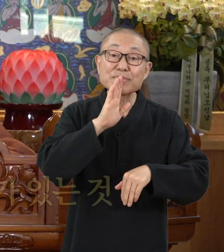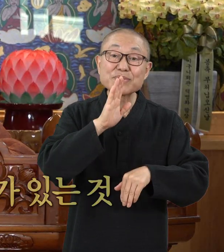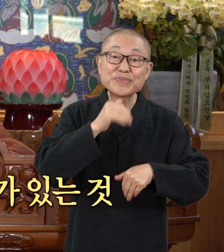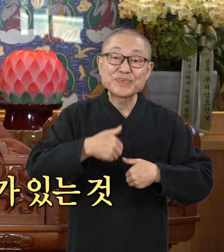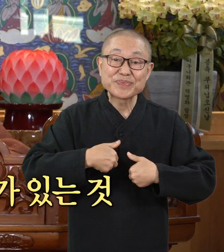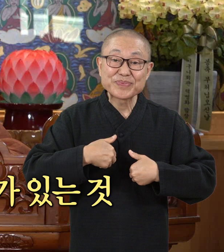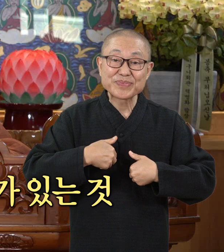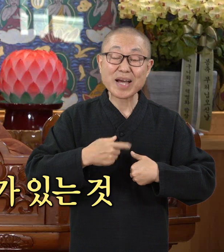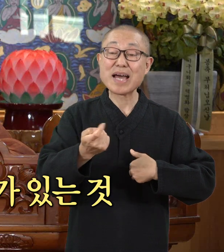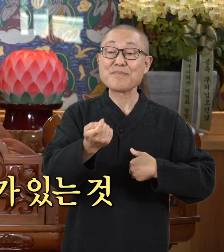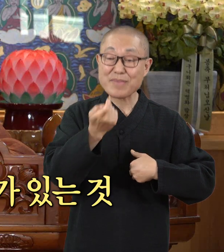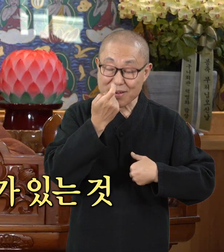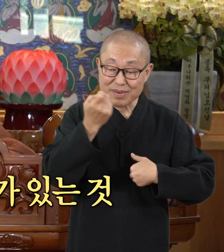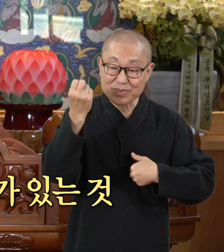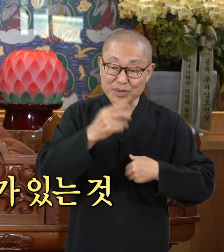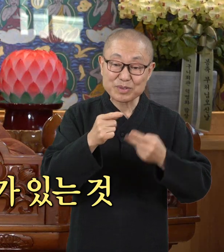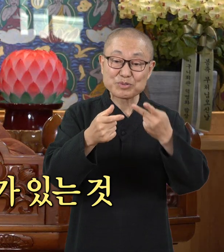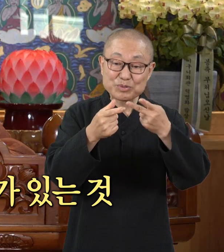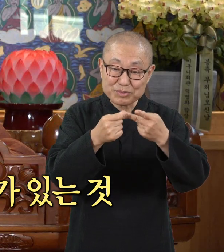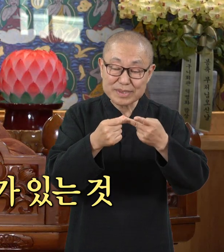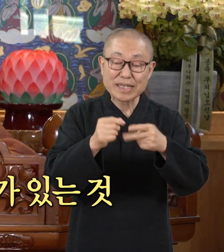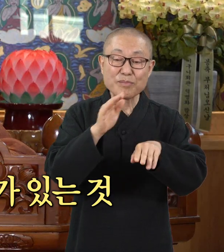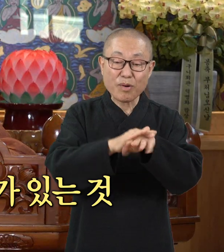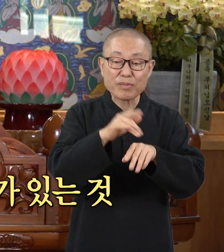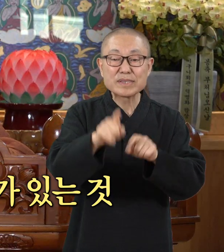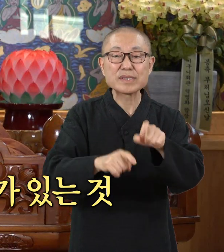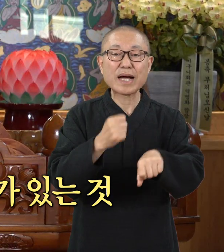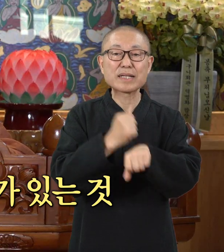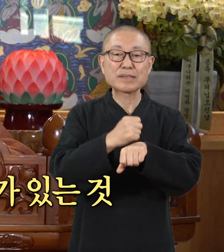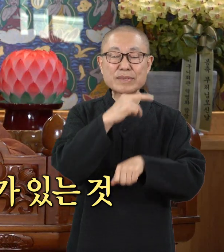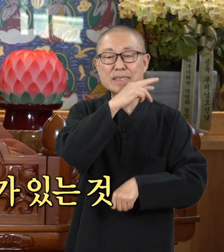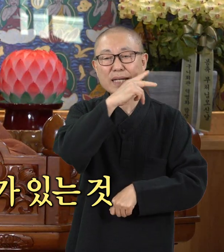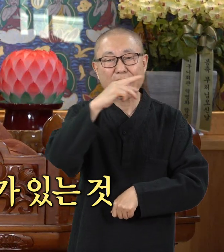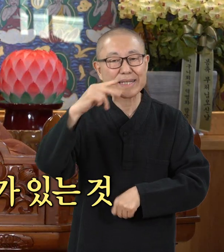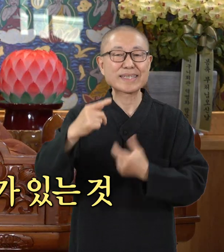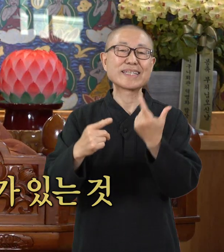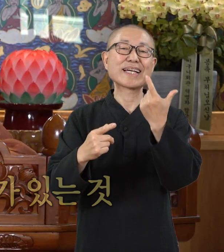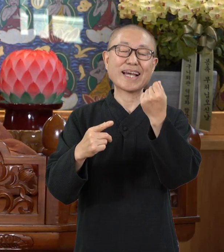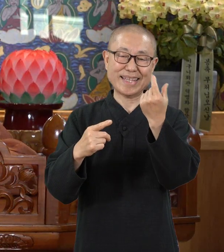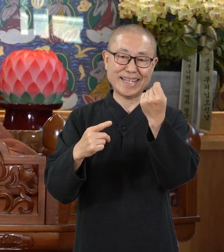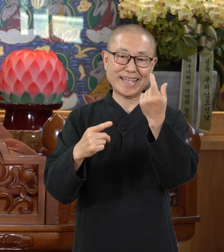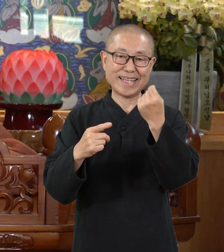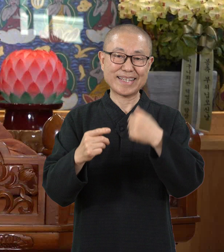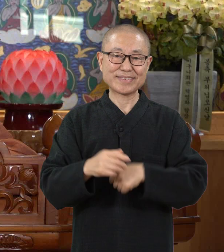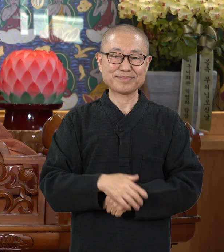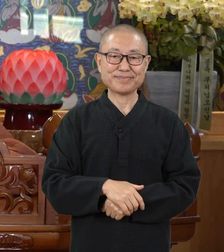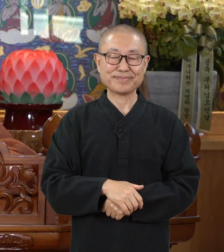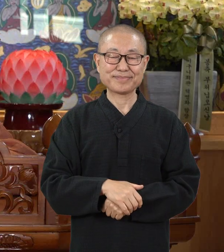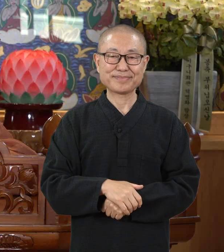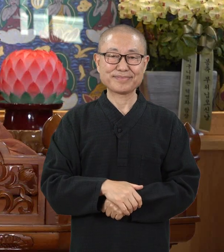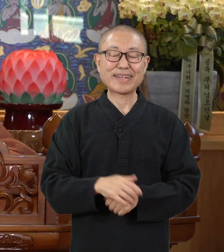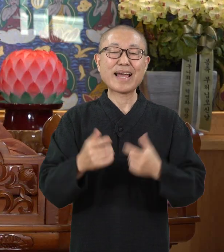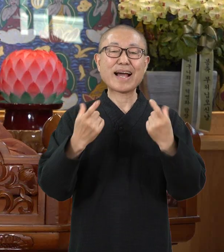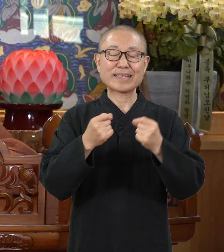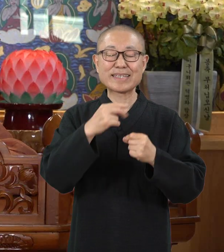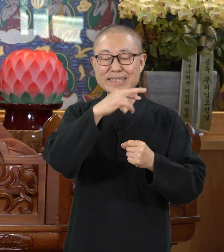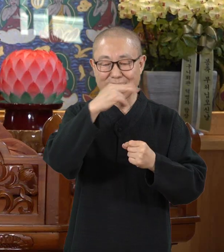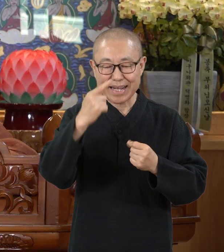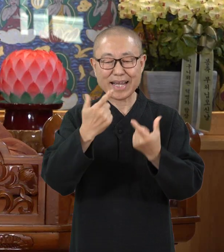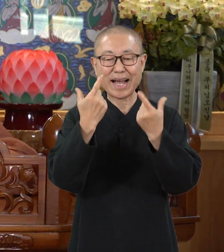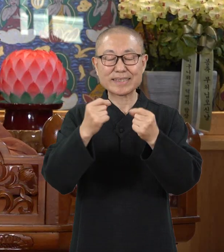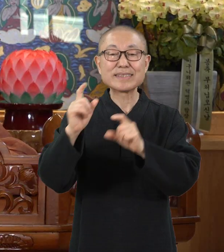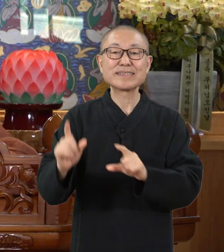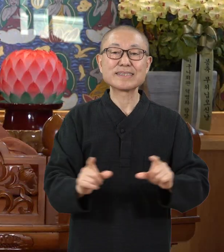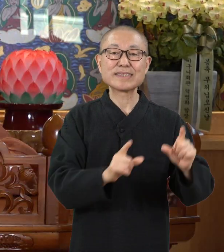되는데 그것을 몸소 실천하는 것은 정말 향기가 있는 것이다. 그리고 그러한 삶의